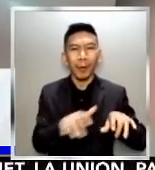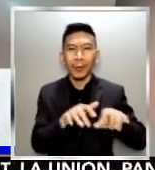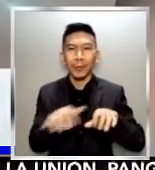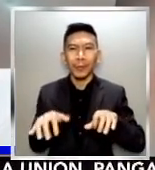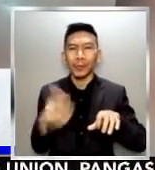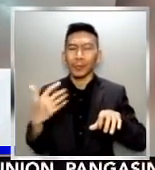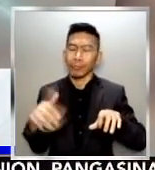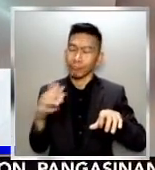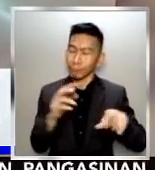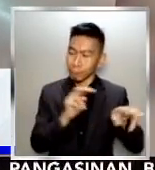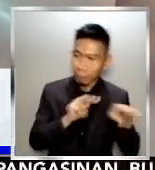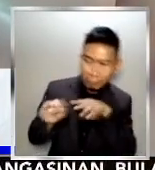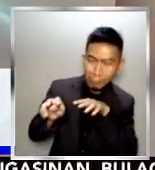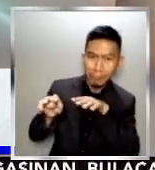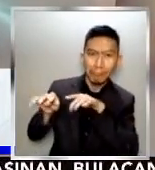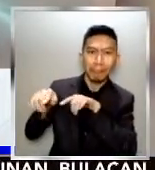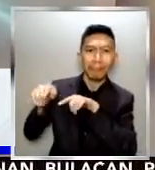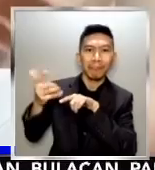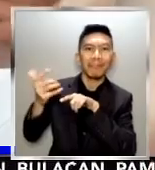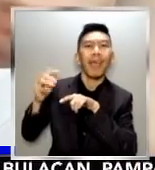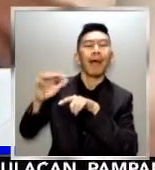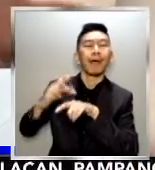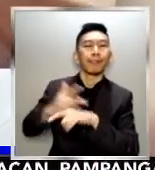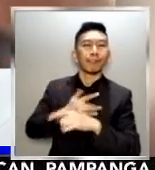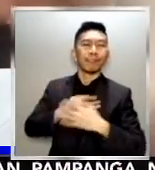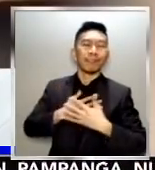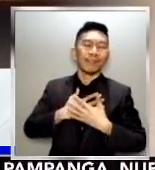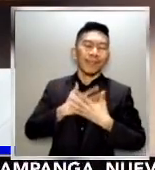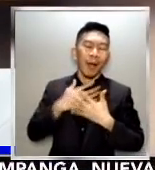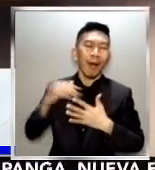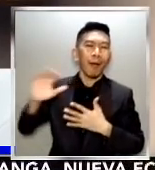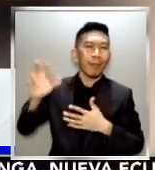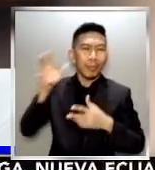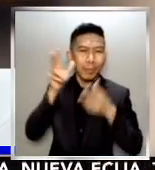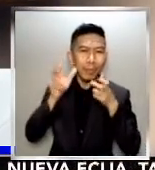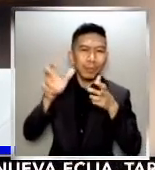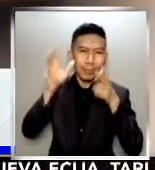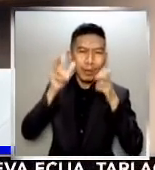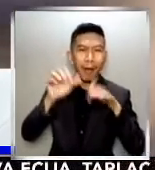atensyon at madala sa himig ng kanyang musika.